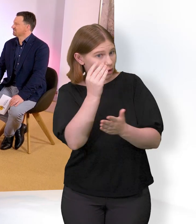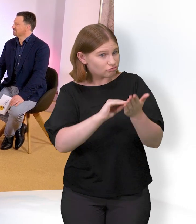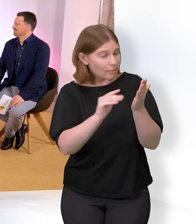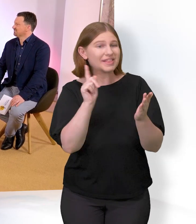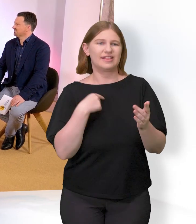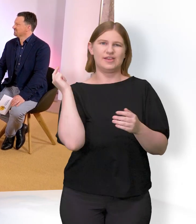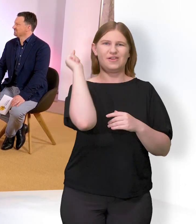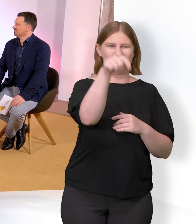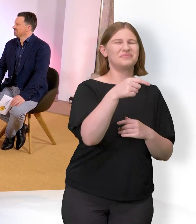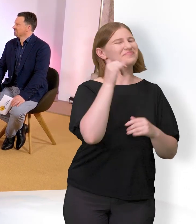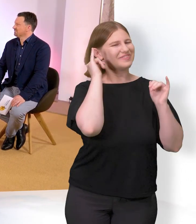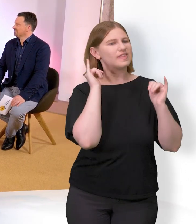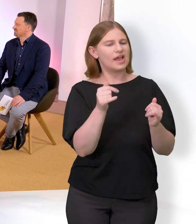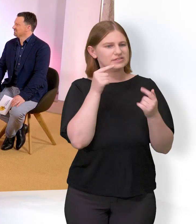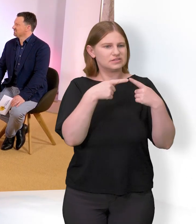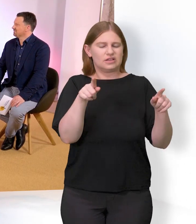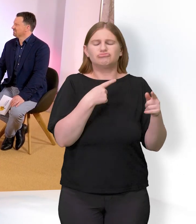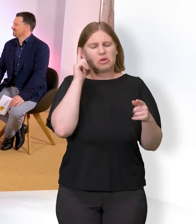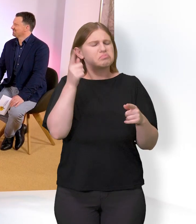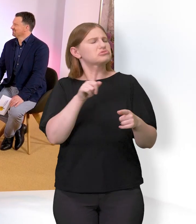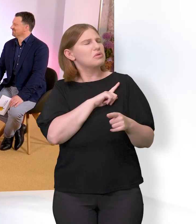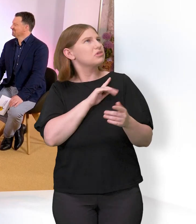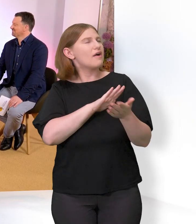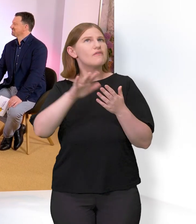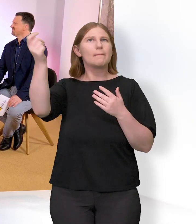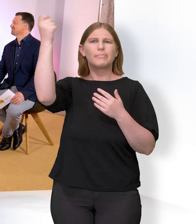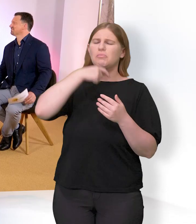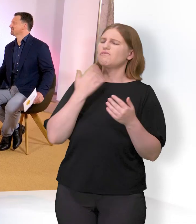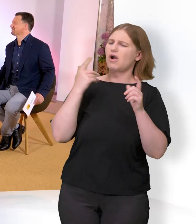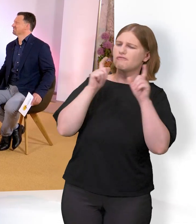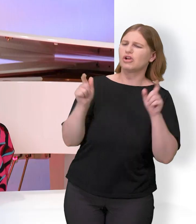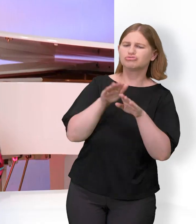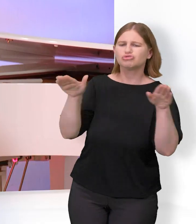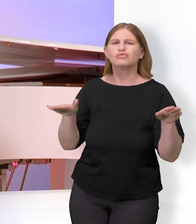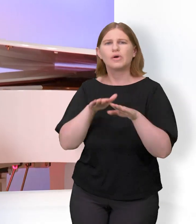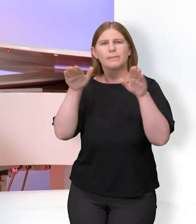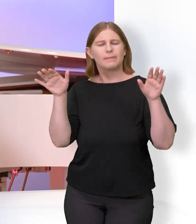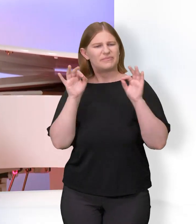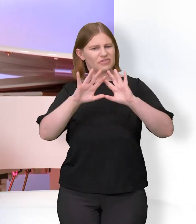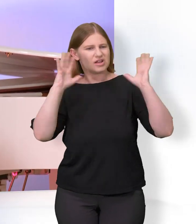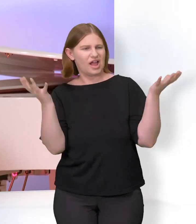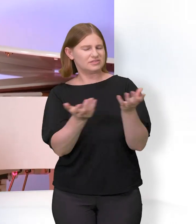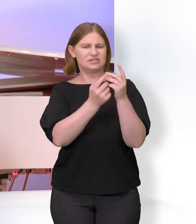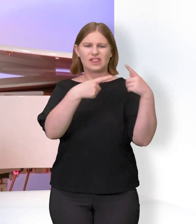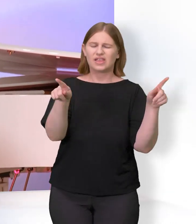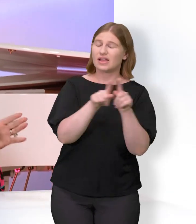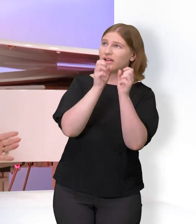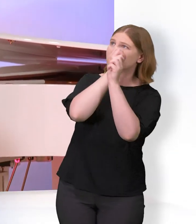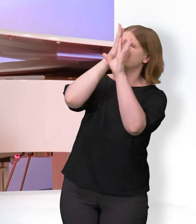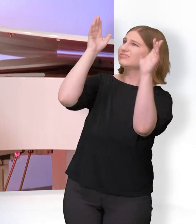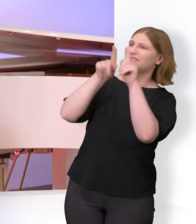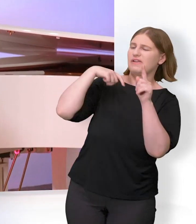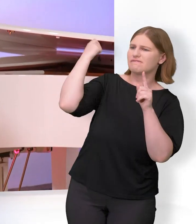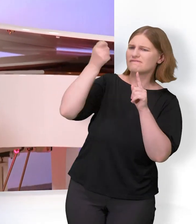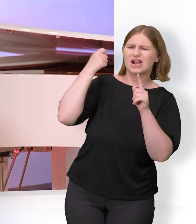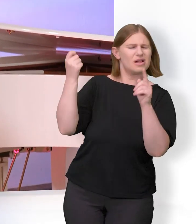Und der Song kam zu mir, ich glaube, ich war schwimmen oder so, ich hatte Freizeit und der ganze Song und der Film dazu, worüber ich schreiben